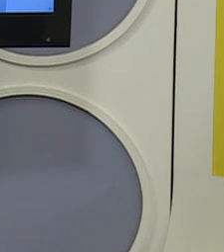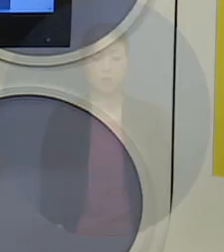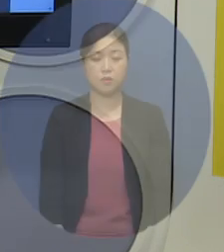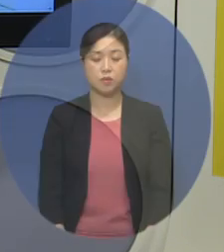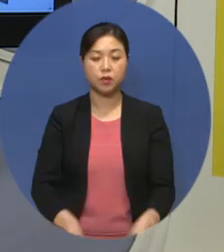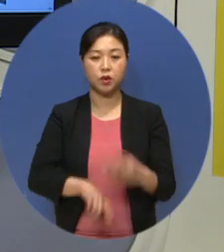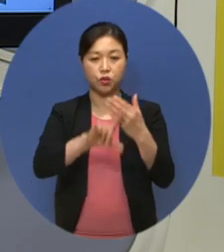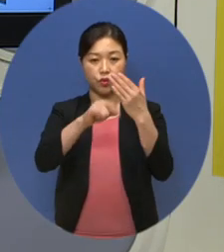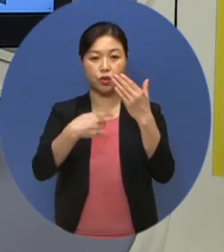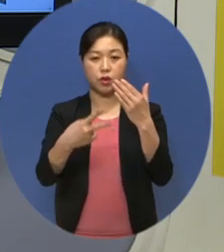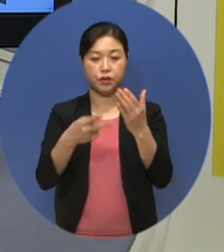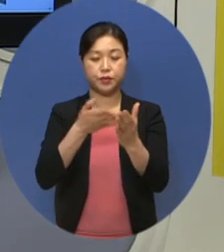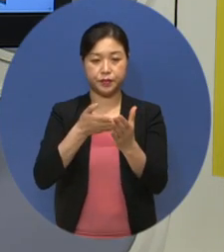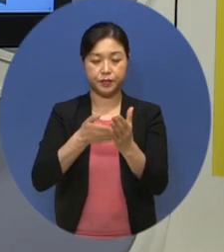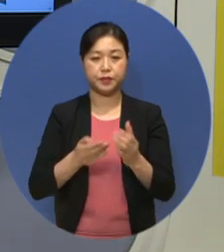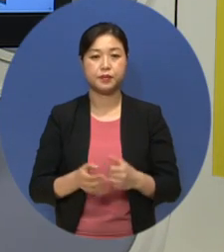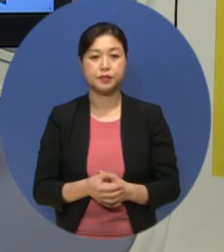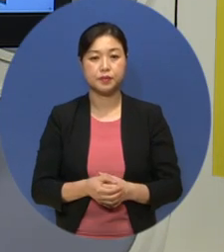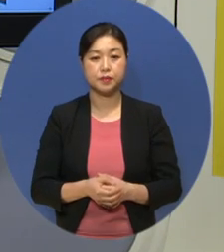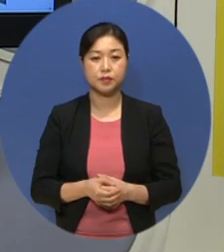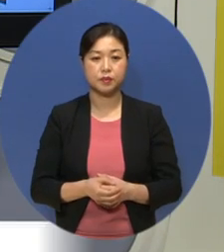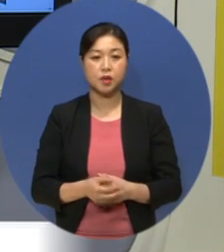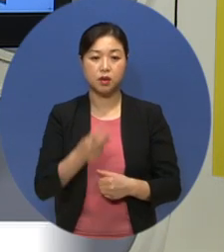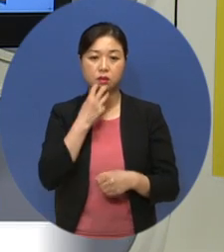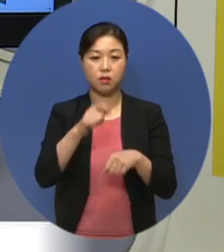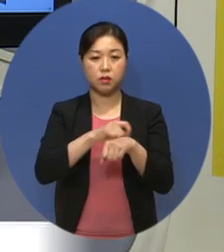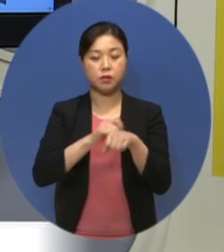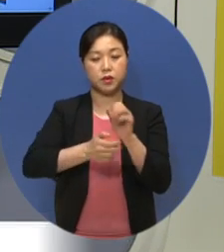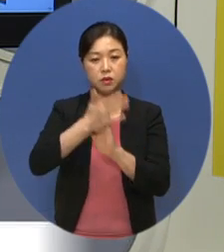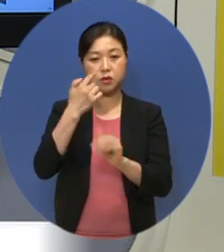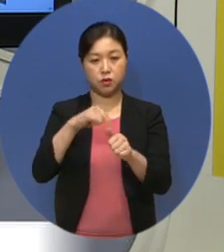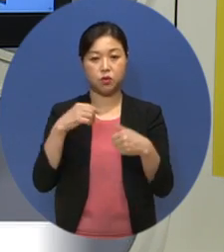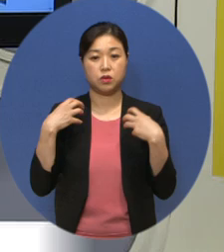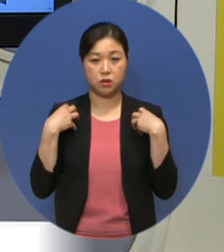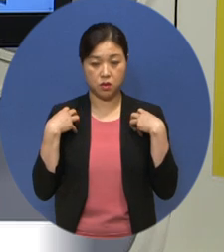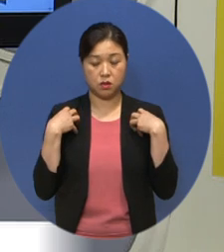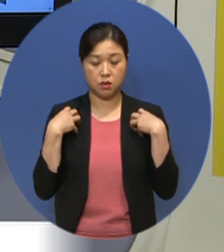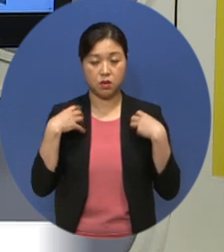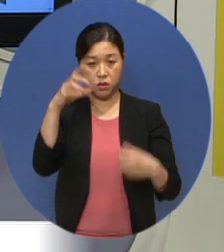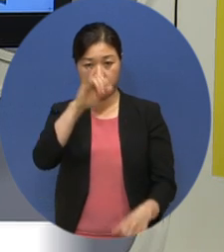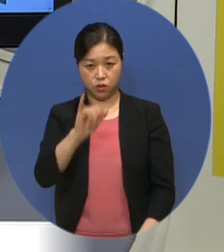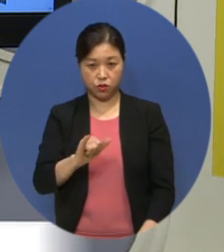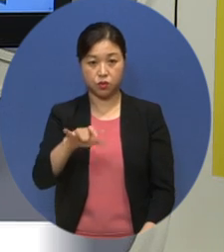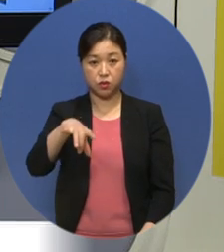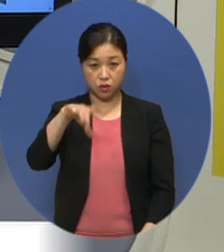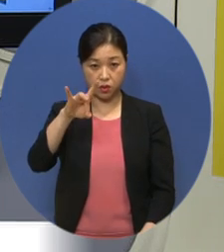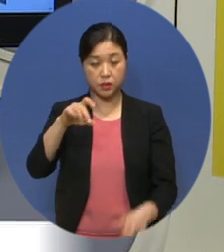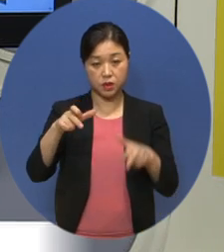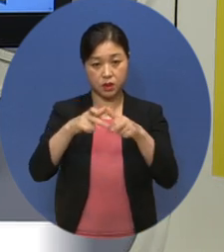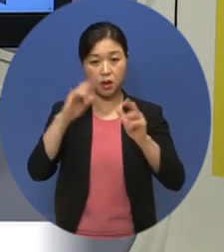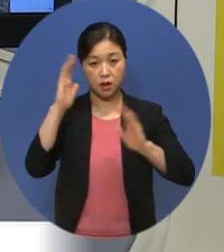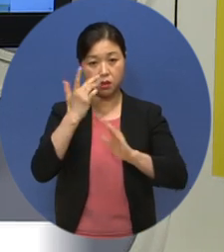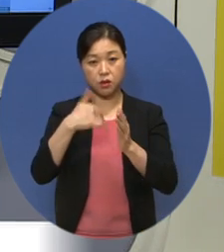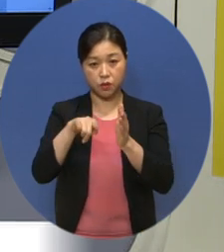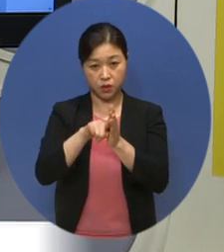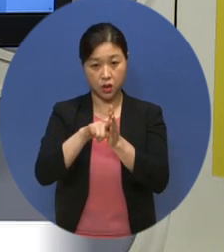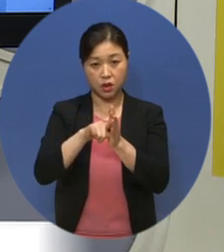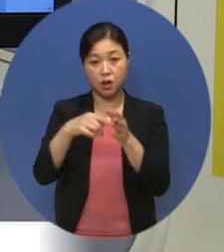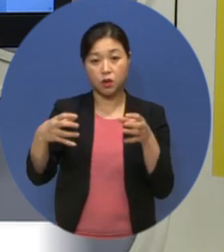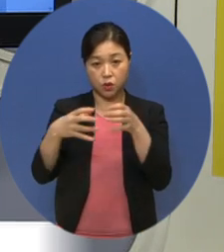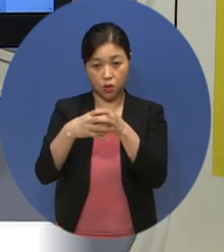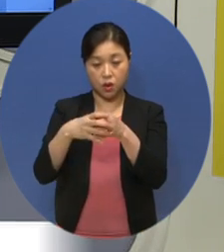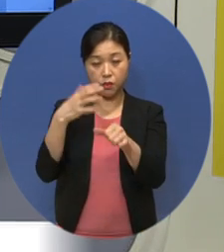9월 2일 만만한 했습니다 서울특별시 교육청에서 전국 최초로 장애학생을 위한 통합교육